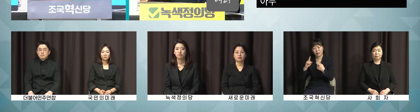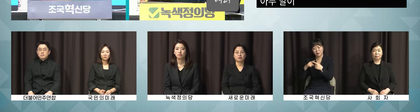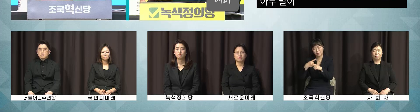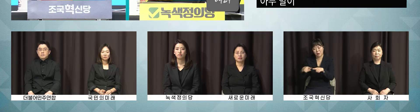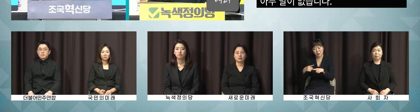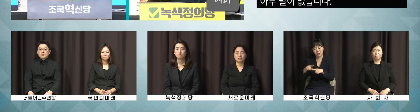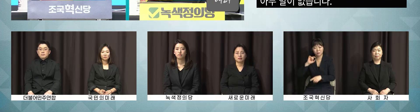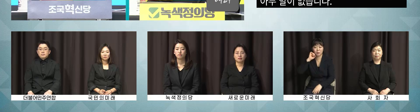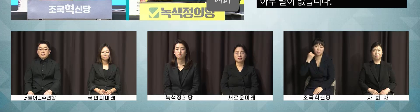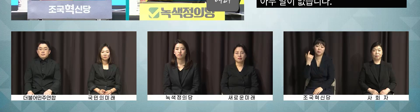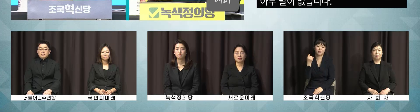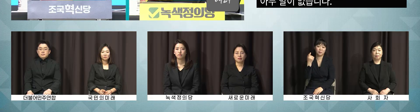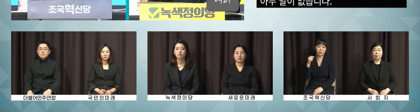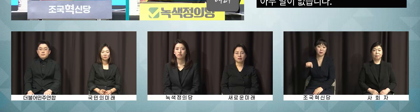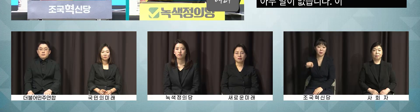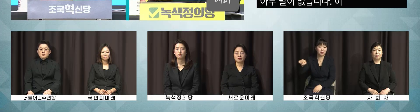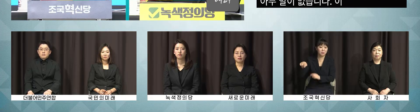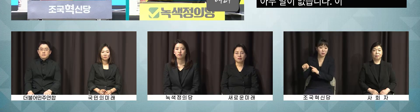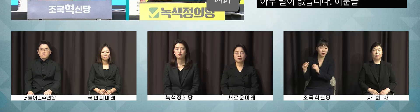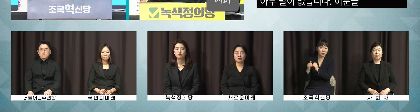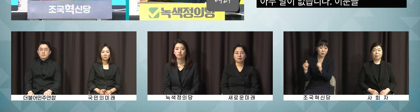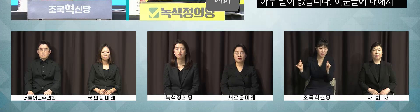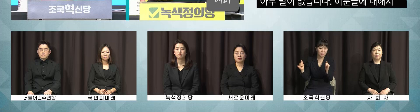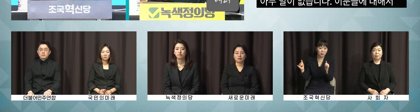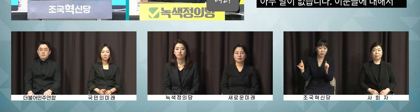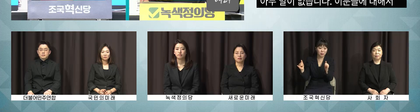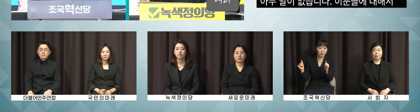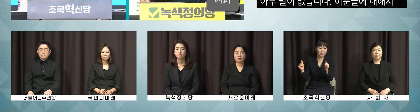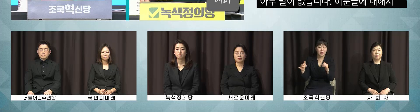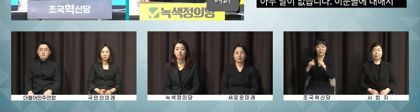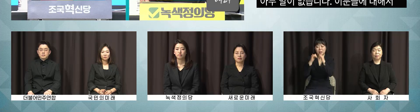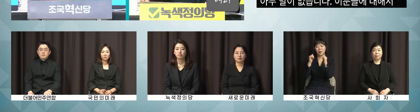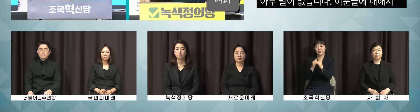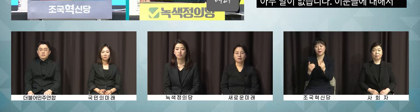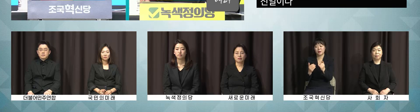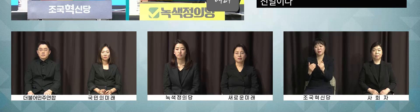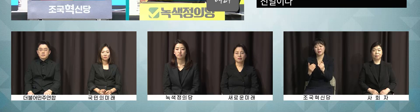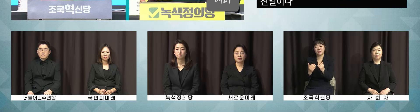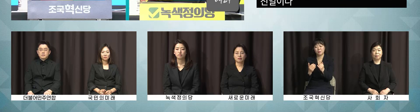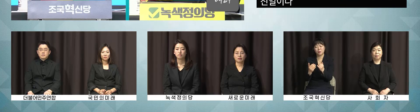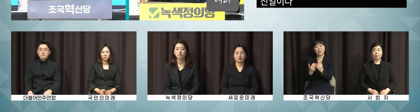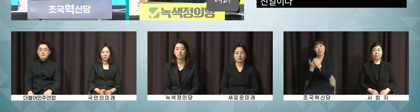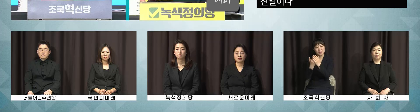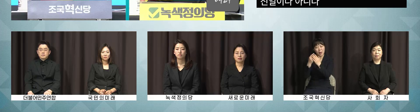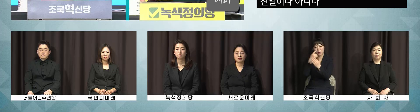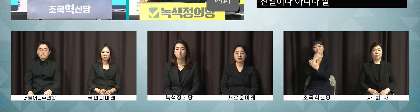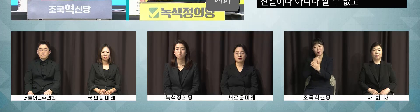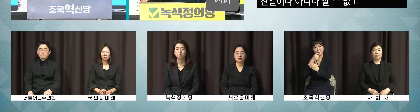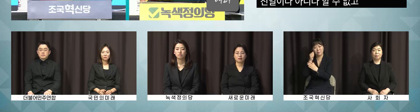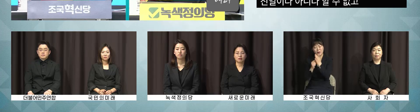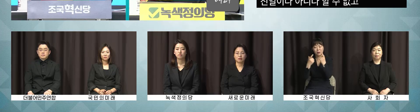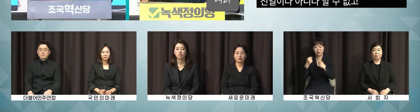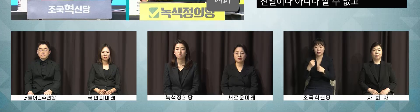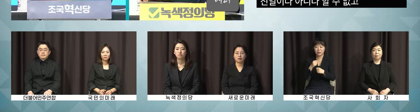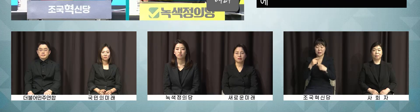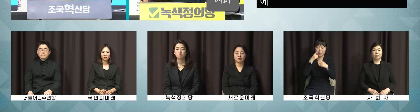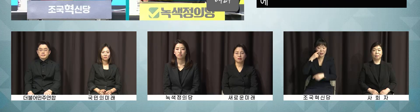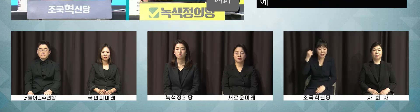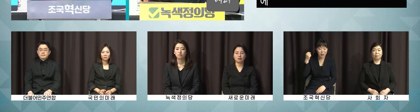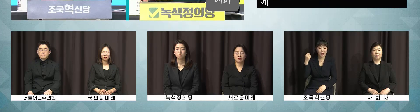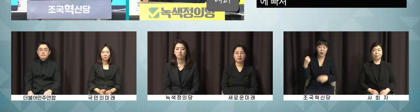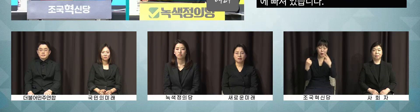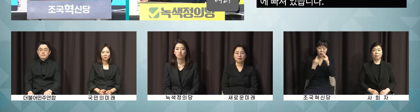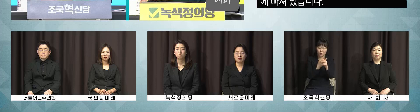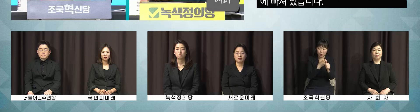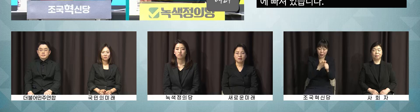수 없다고 생각합니다. 이분들은 속칭 사회 진화론에 빠져 있는 것 같습니다. 늑대가 토끼를 잡아먹는 것을